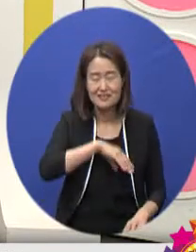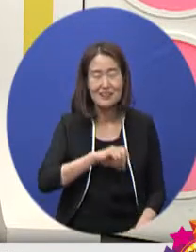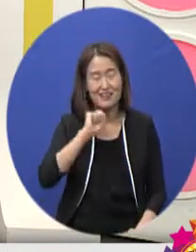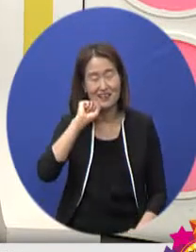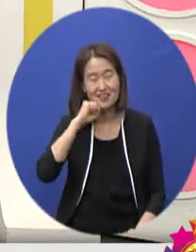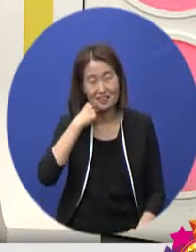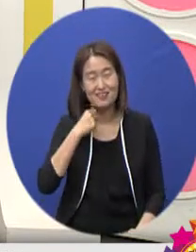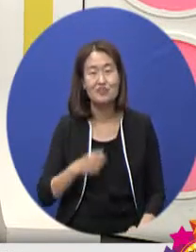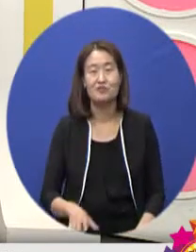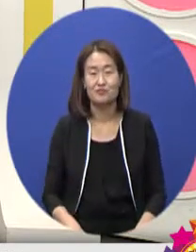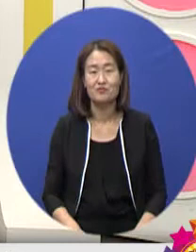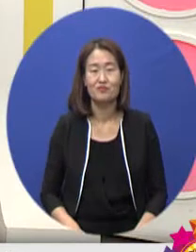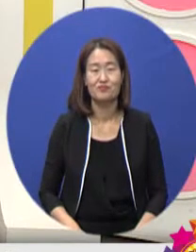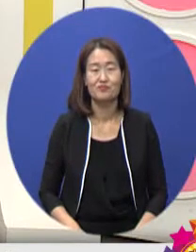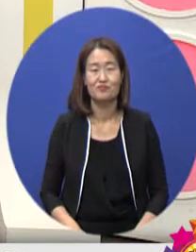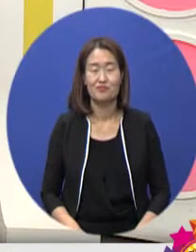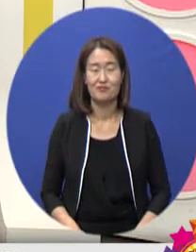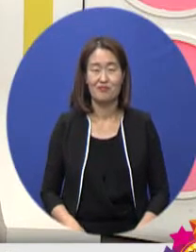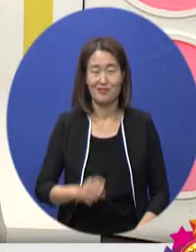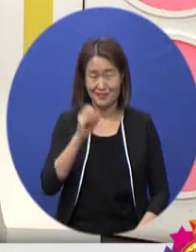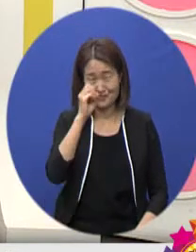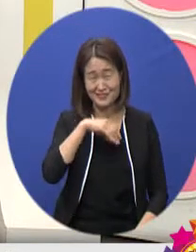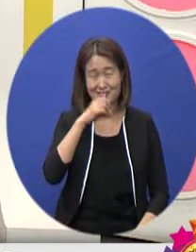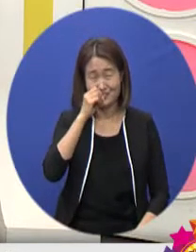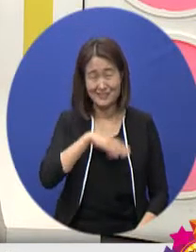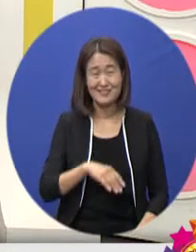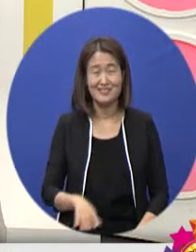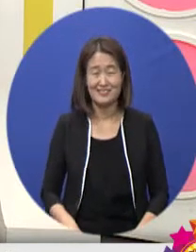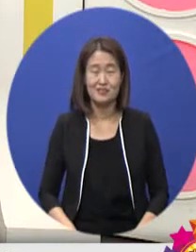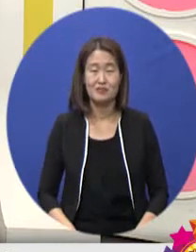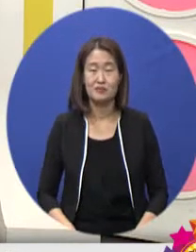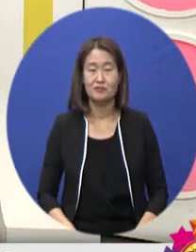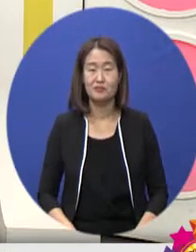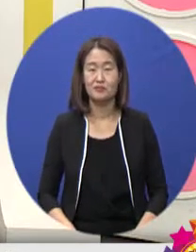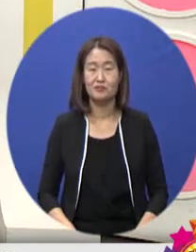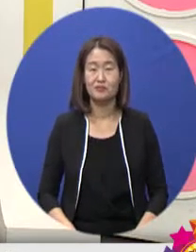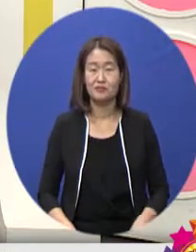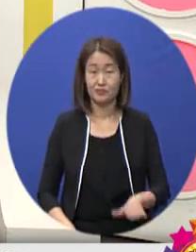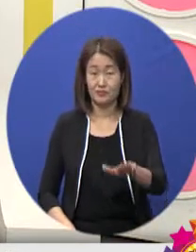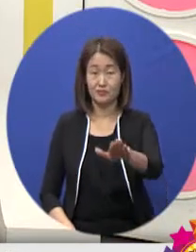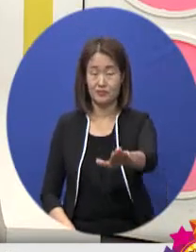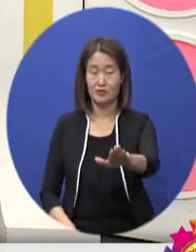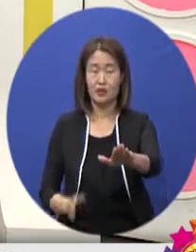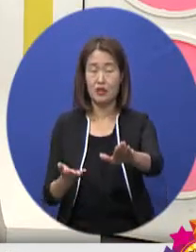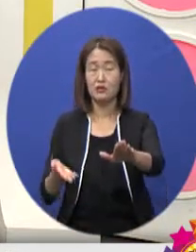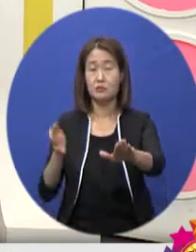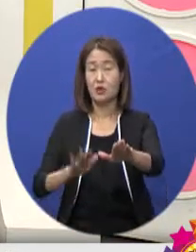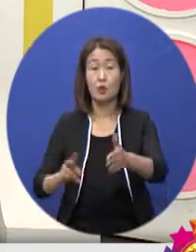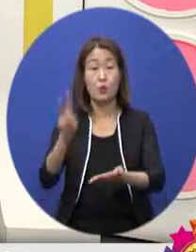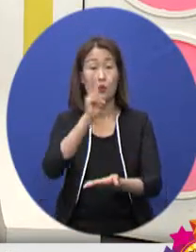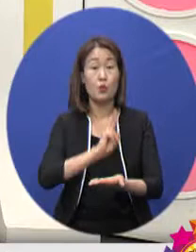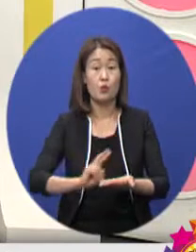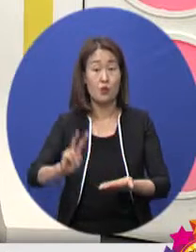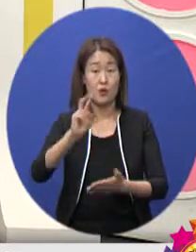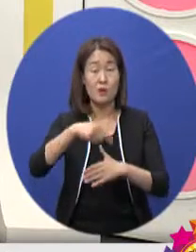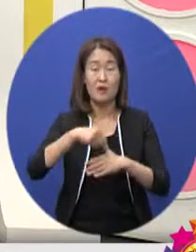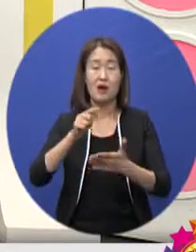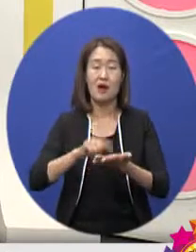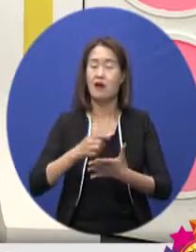어려울 때도 있고. 네. 그냥 그래서 그냥 그렇게 그러셨군요. 네. 네. 어머니 네. 그래도 지금 노래하시면서